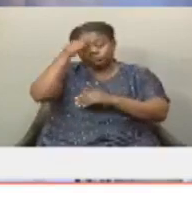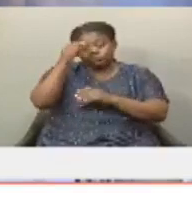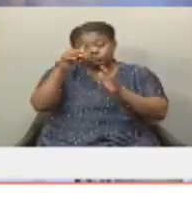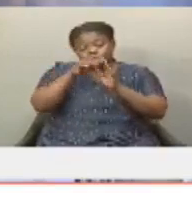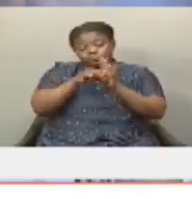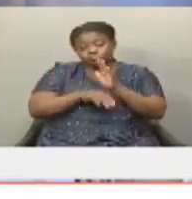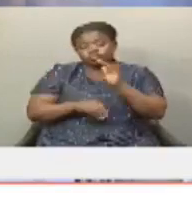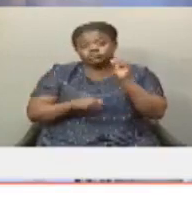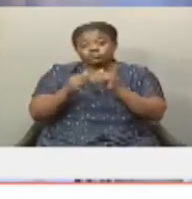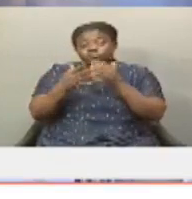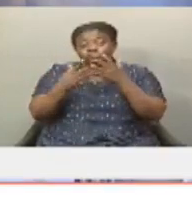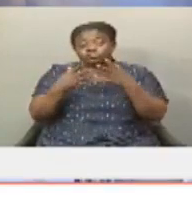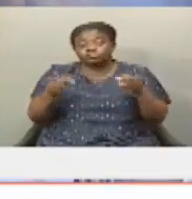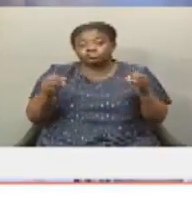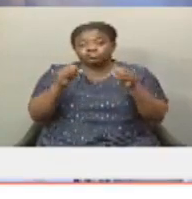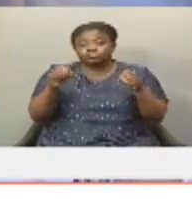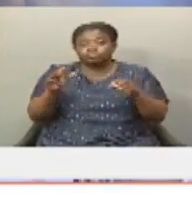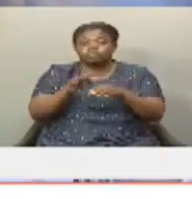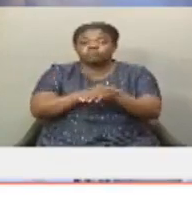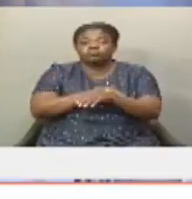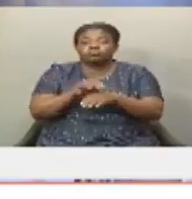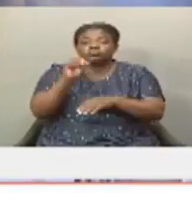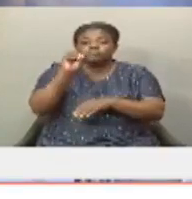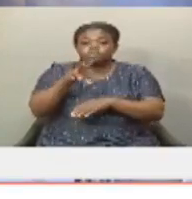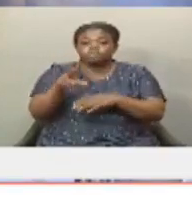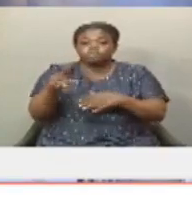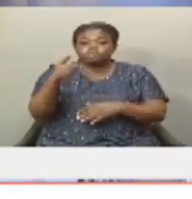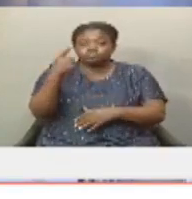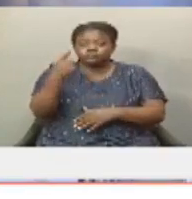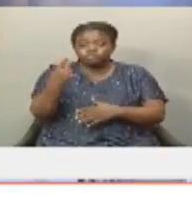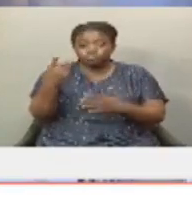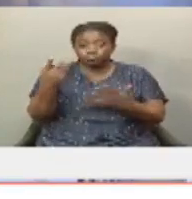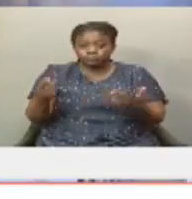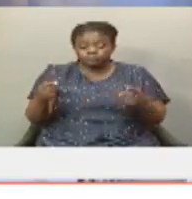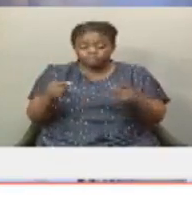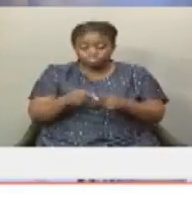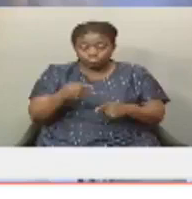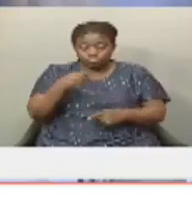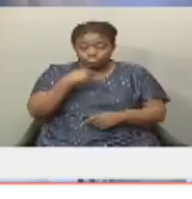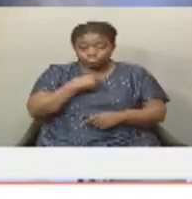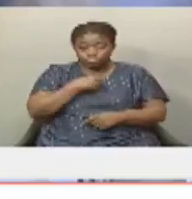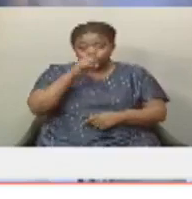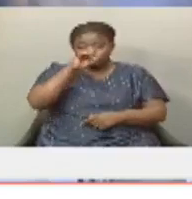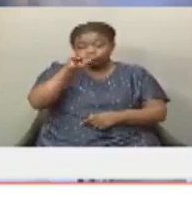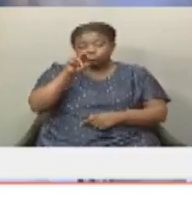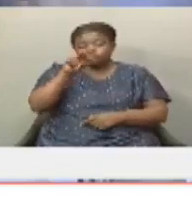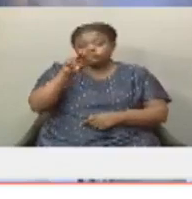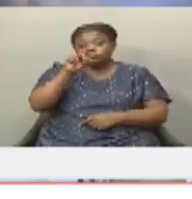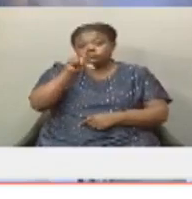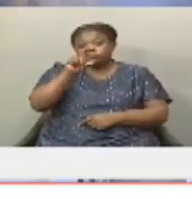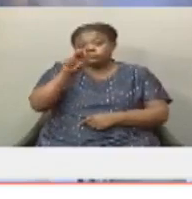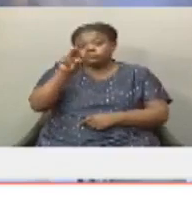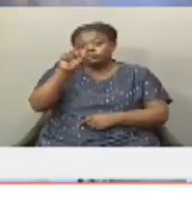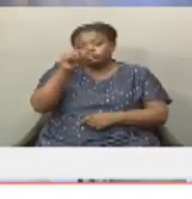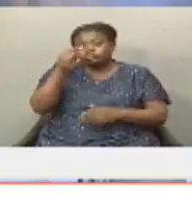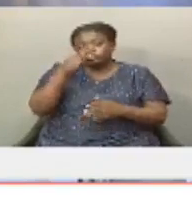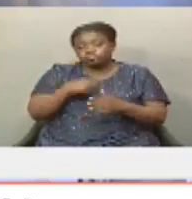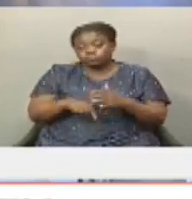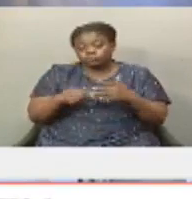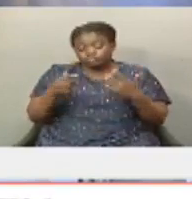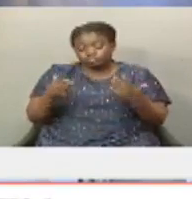program z'otayinanga kusuwanga ku Bukedde TV 1 n'omukenkufu Nyanzi Julius. Era nga tukugamba tutya